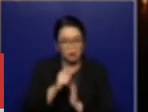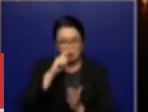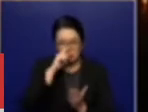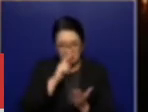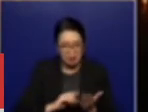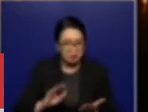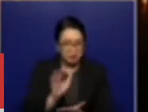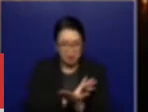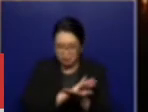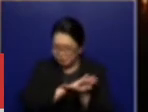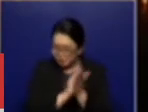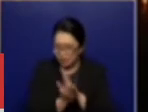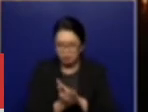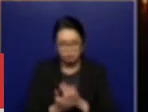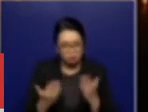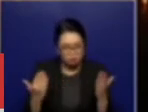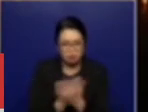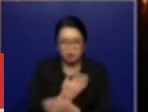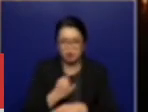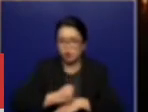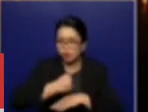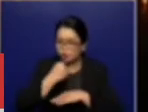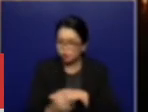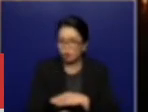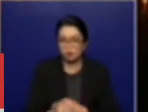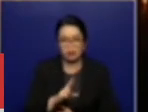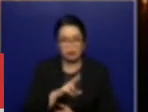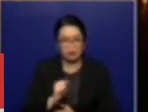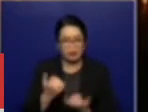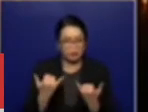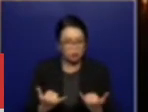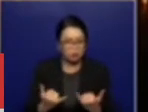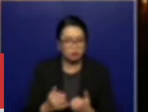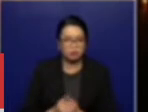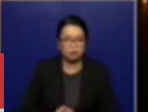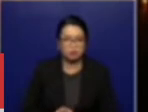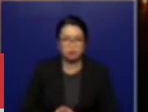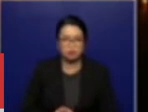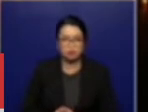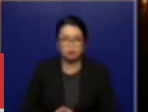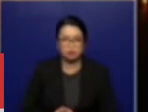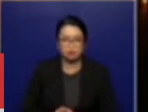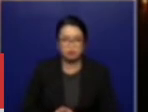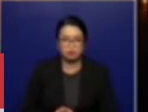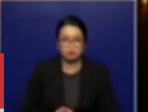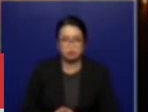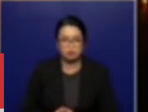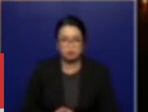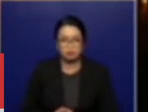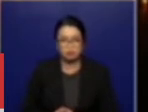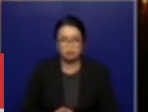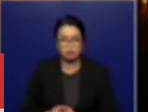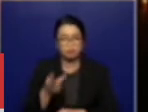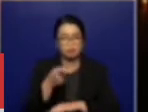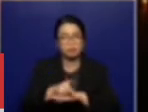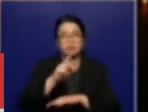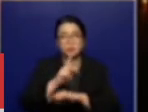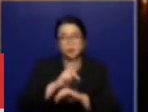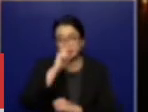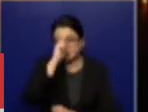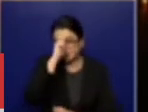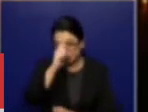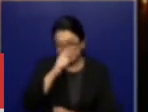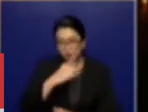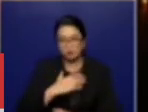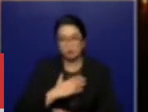ให้มันจบในสภาที่รุ่นเราเถอะครับท่านประธานที่เคารพครับผมจะขออ